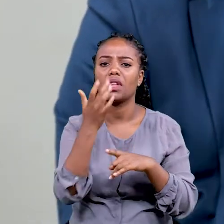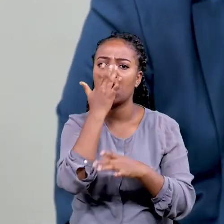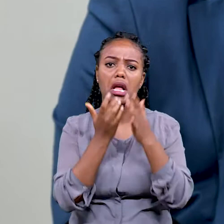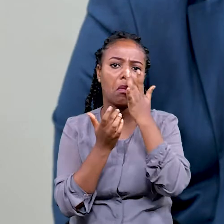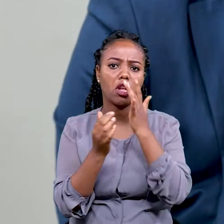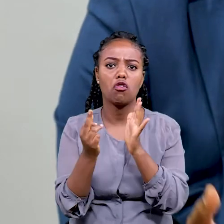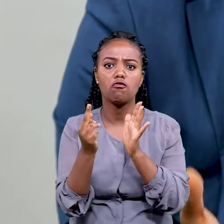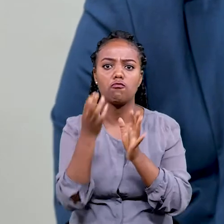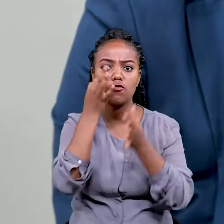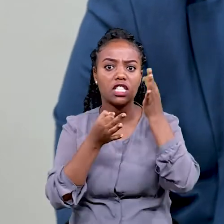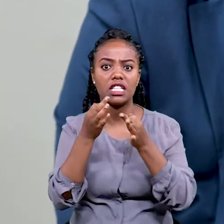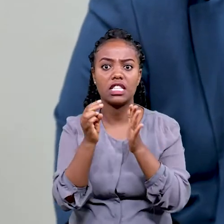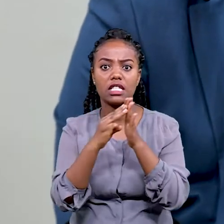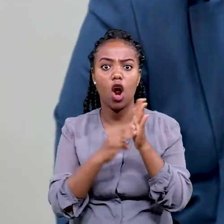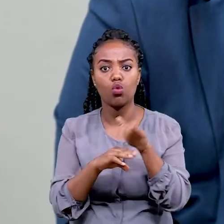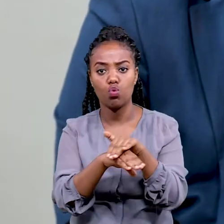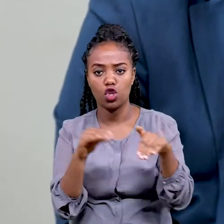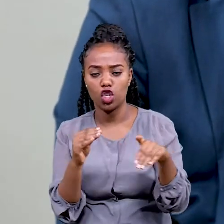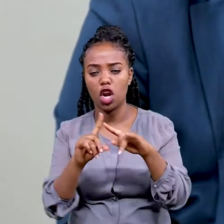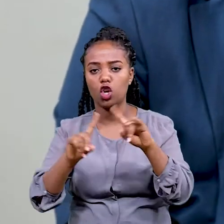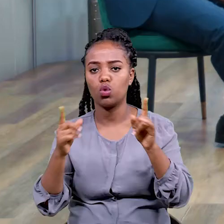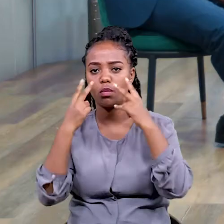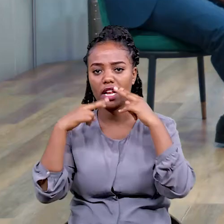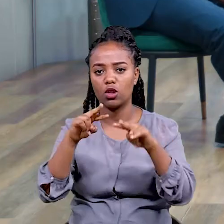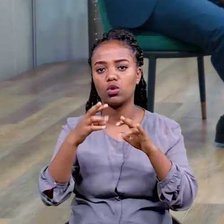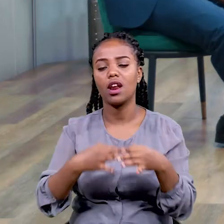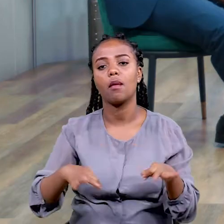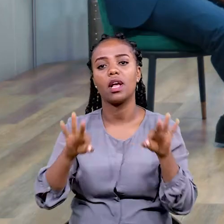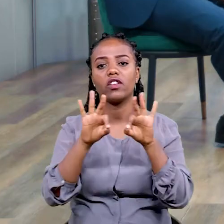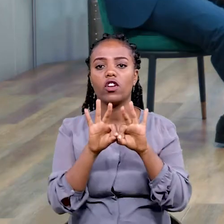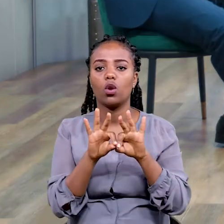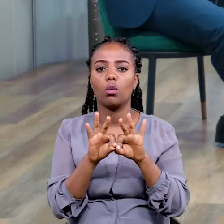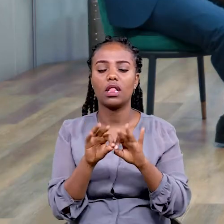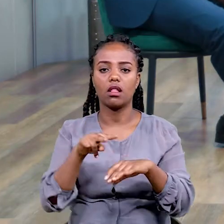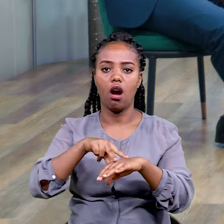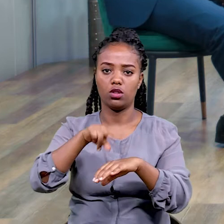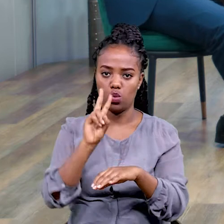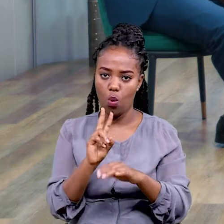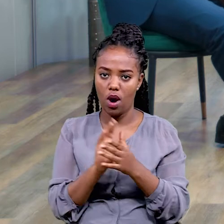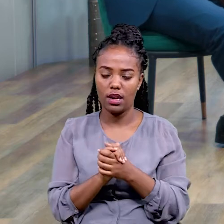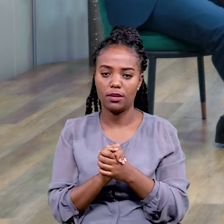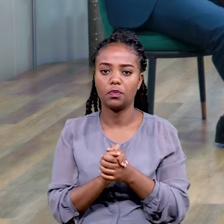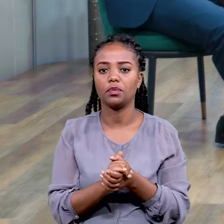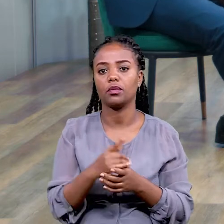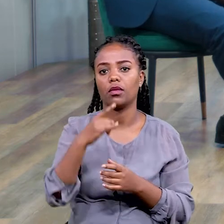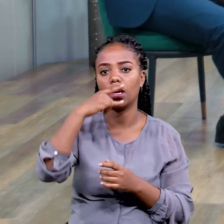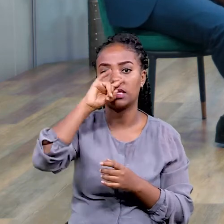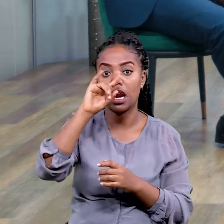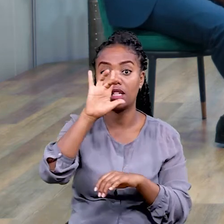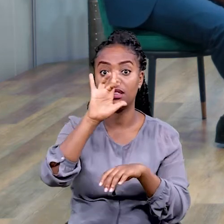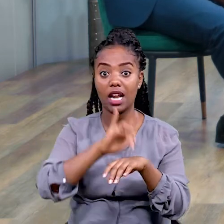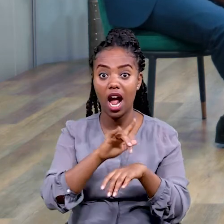ከተለመደው የፍትህ ስርዓት አካሄድ ውጪ ልዩ ምልከታዎች እንደሚያስፈልጉት አንስቷል። ህጻናት ላይ